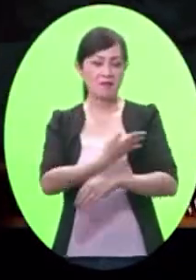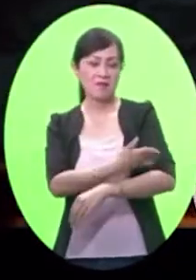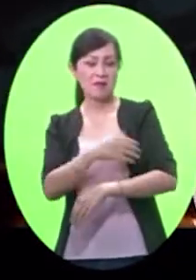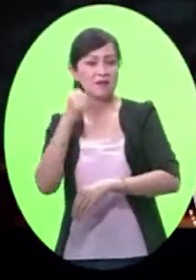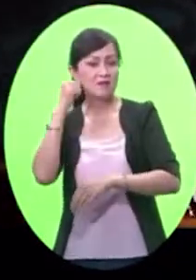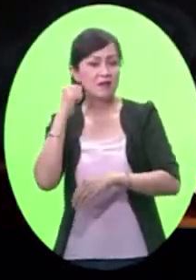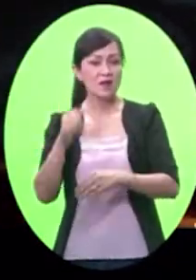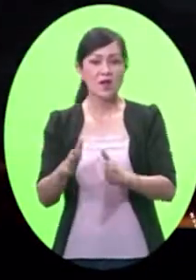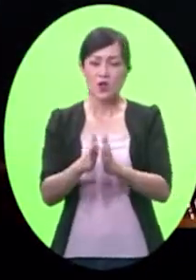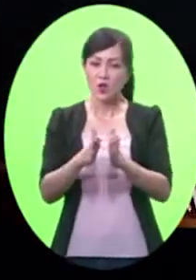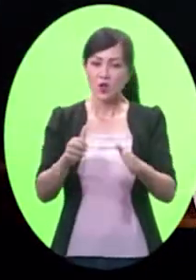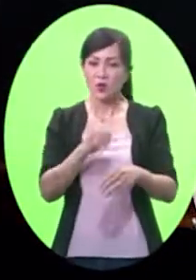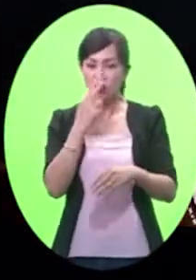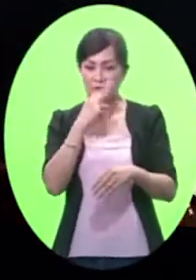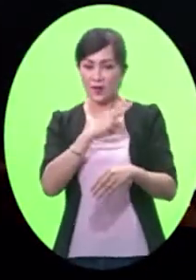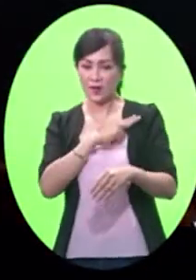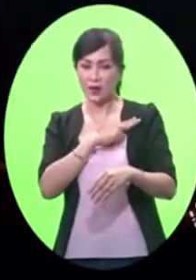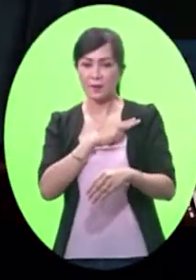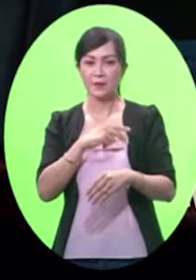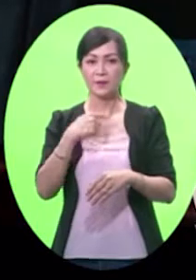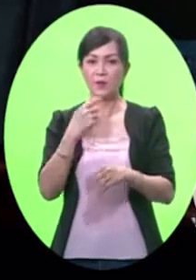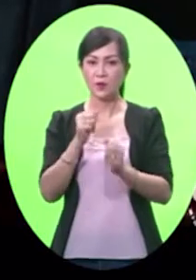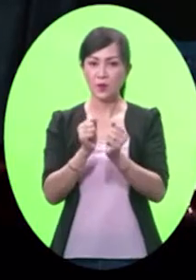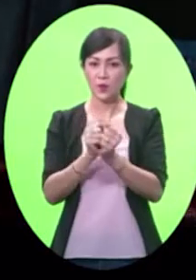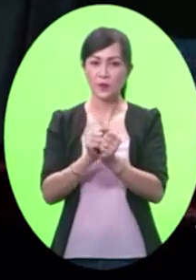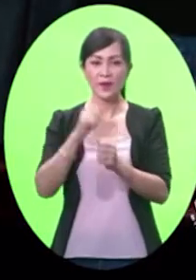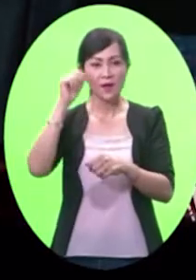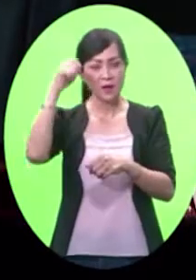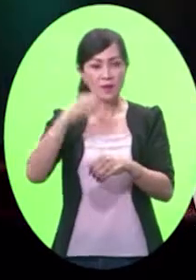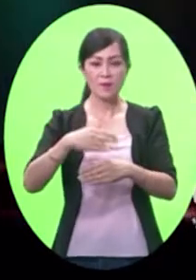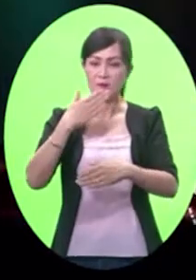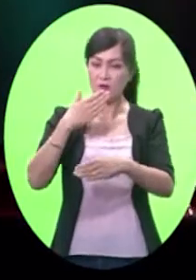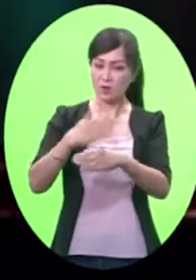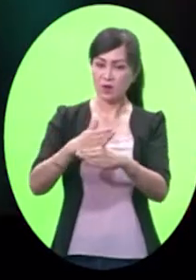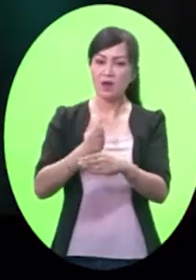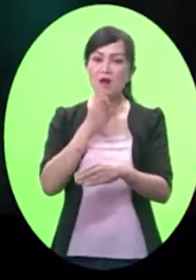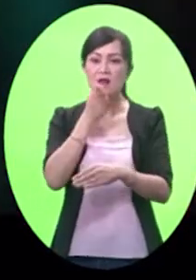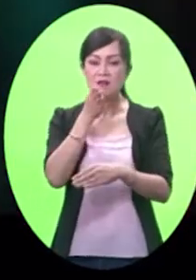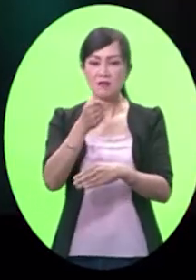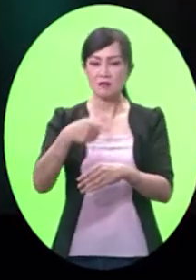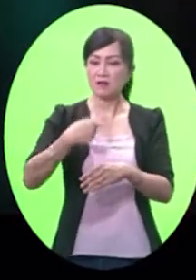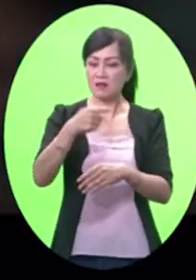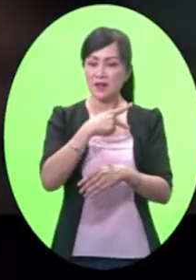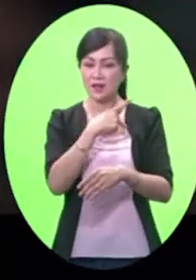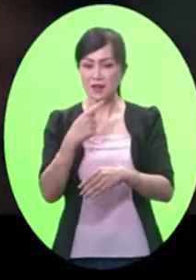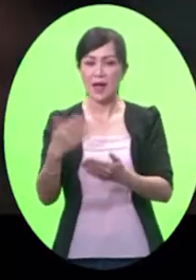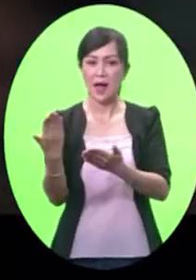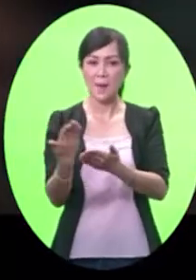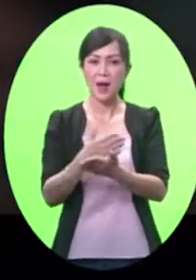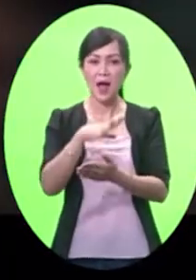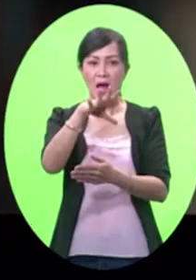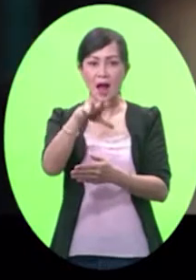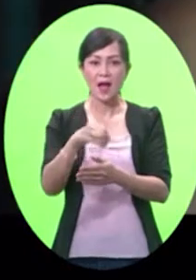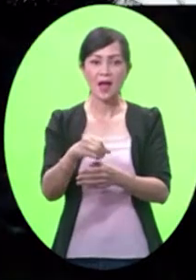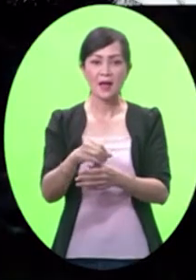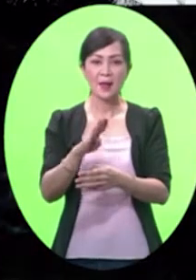văn hóa đời sống của người Việt nói riêng và Á Đông nói chung. Phim này được đạo diễn Trần Hữu Tấn gửi đến khán giả một cách mới mẻ, lấy tứ từ bản đồng